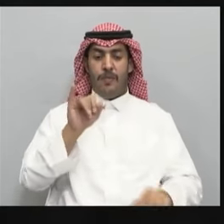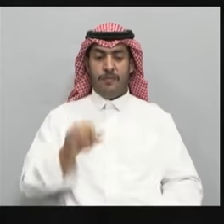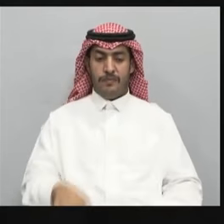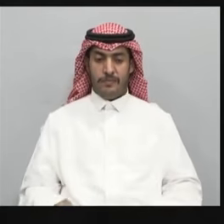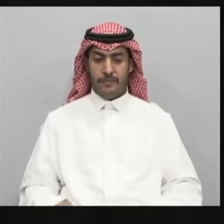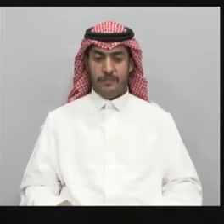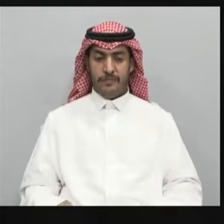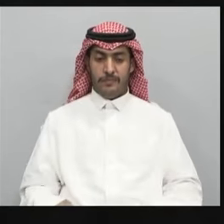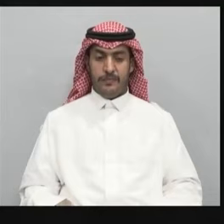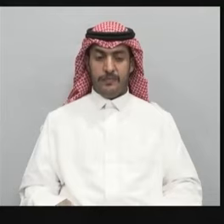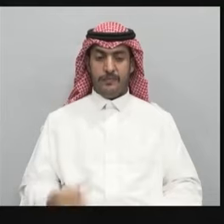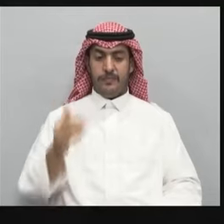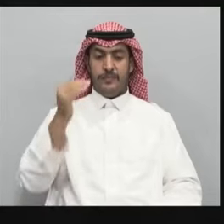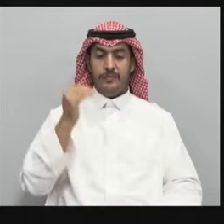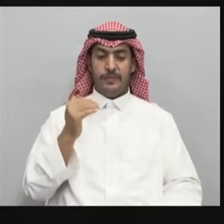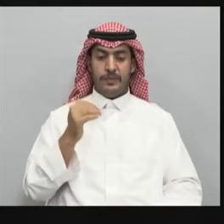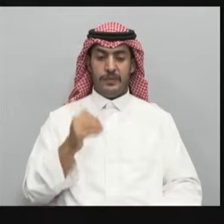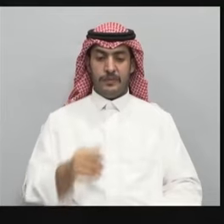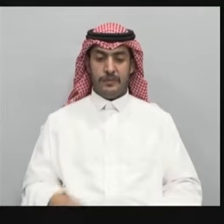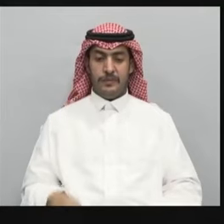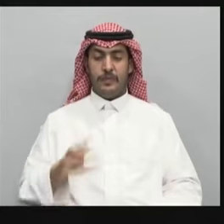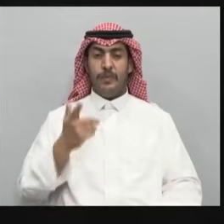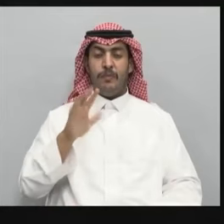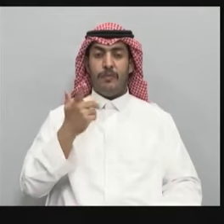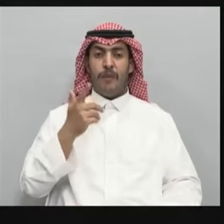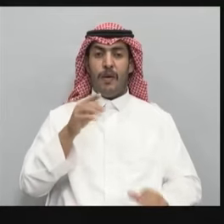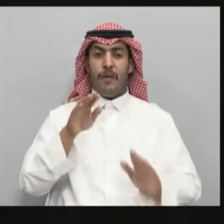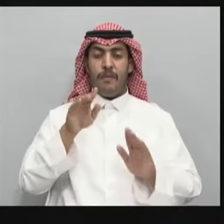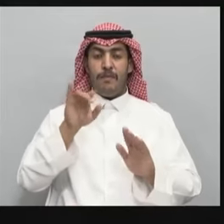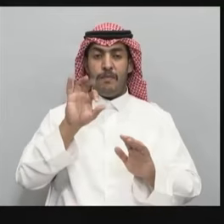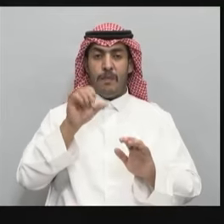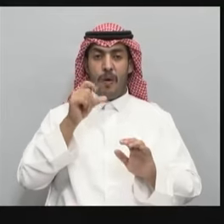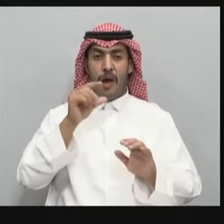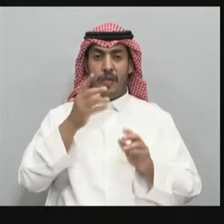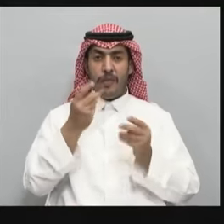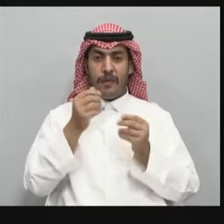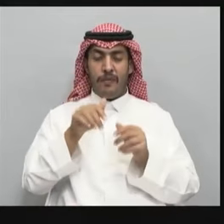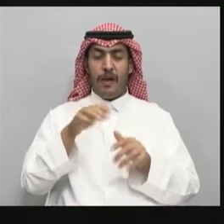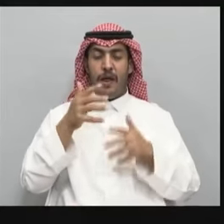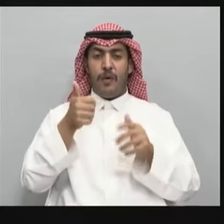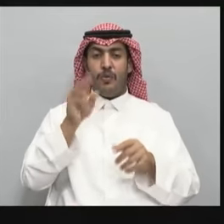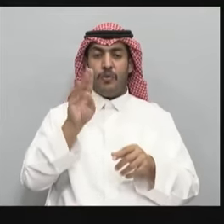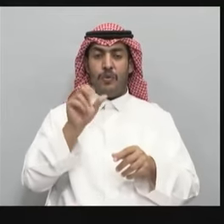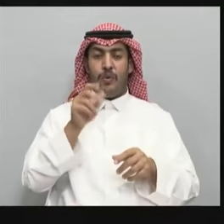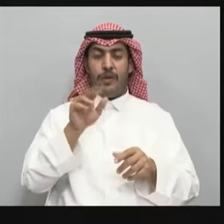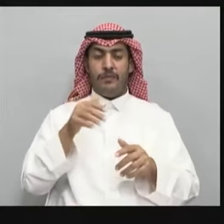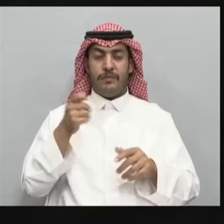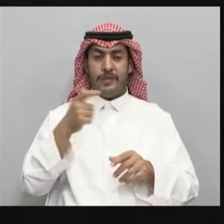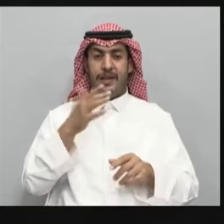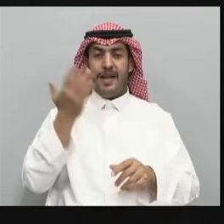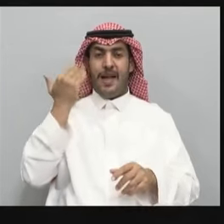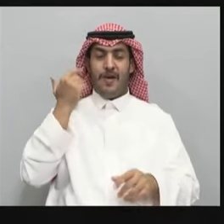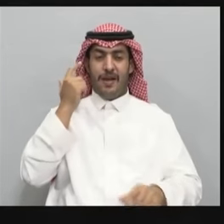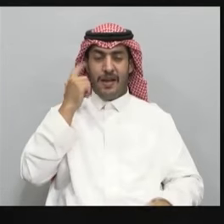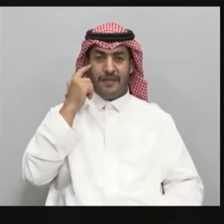اوم النقطه الثالثه رقم ثلاثه ما المواد اللي راح تتحرك فيها الالكترونات بسهوله سبق